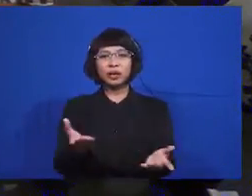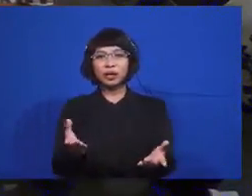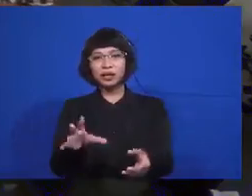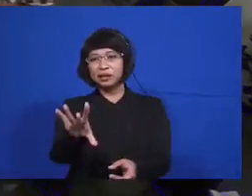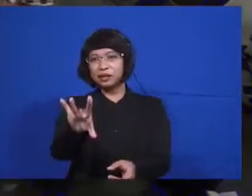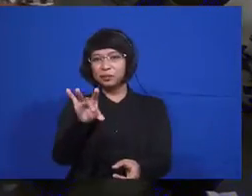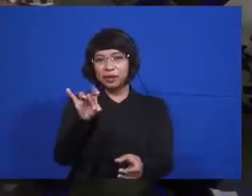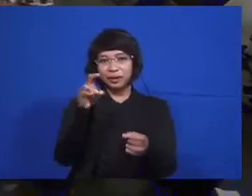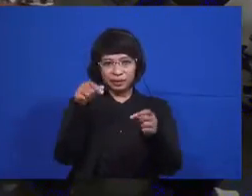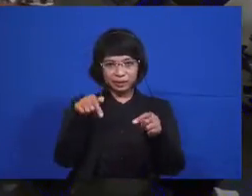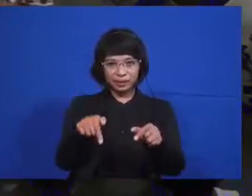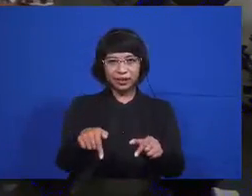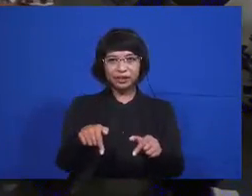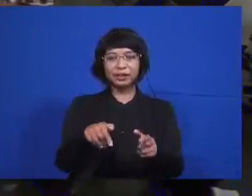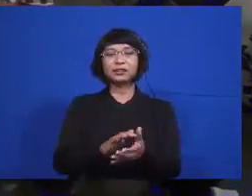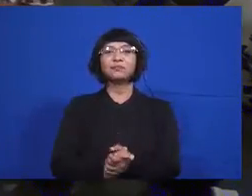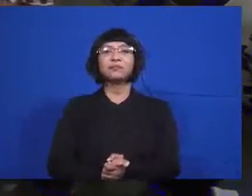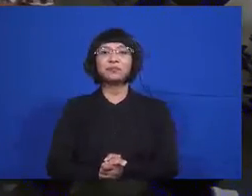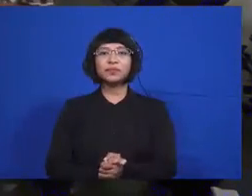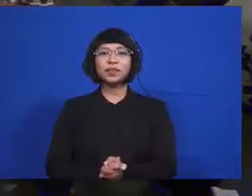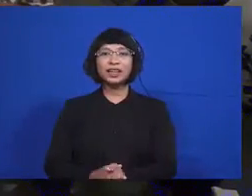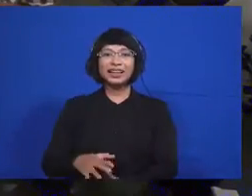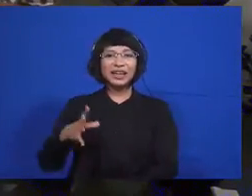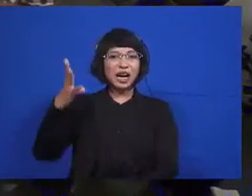terpilih ini.